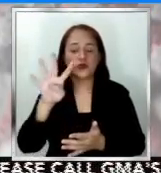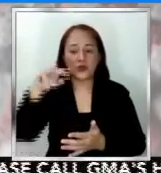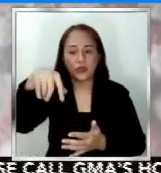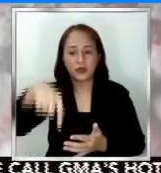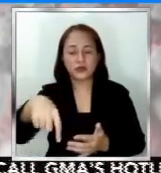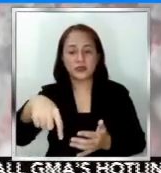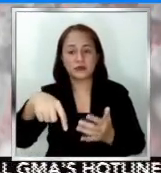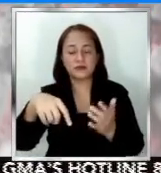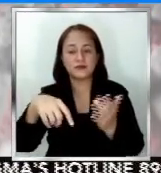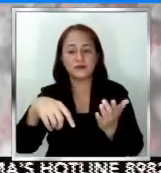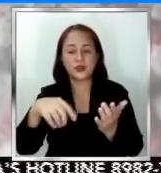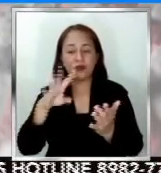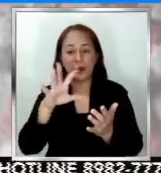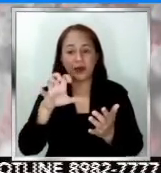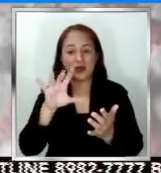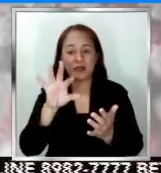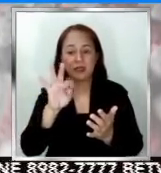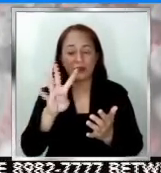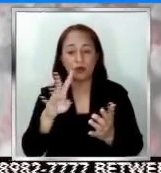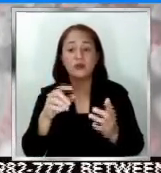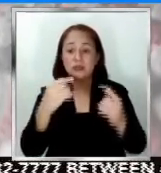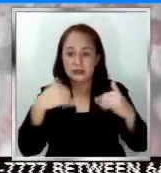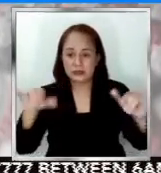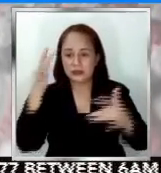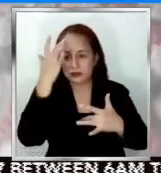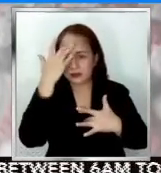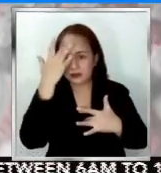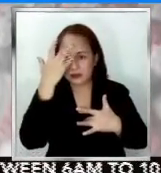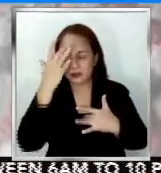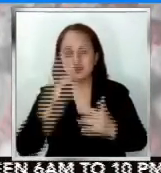54,594 ang active cases o yung pinapagaling pa.